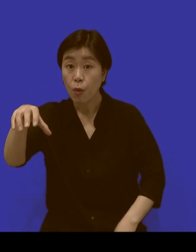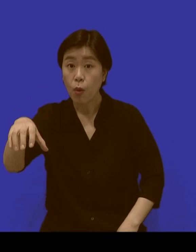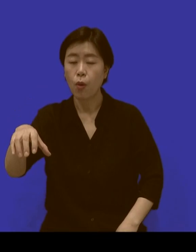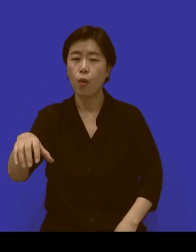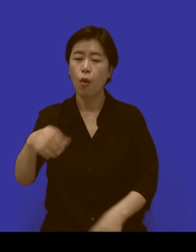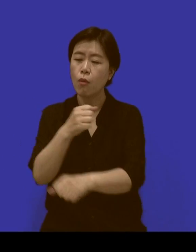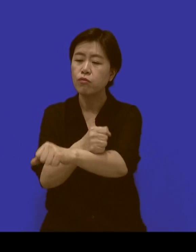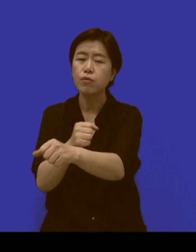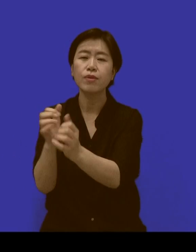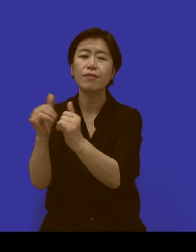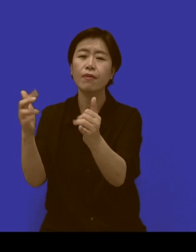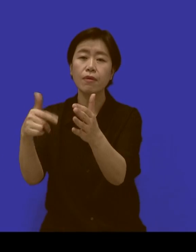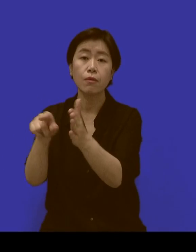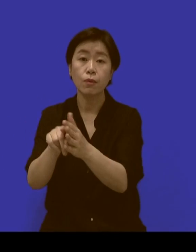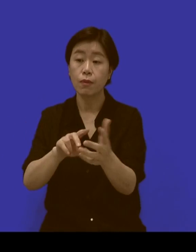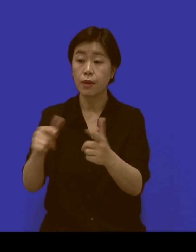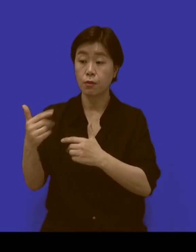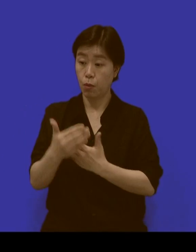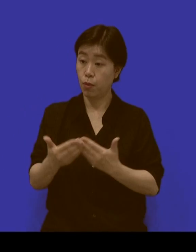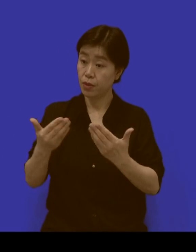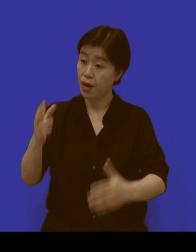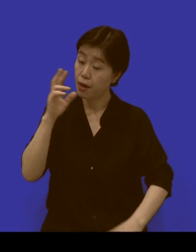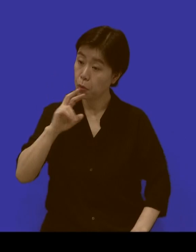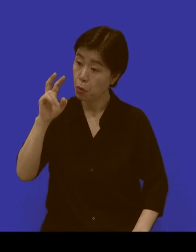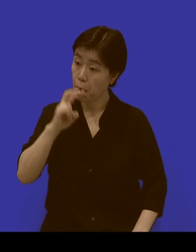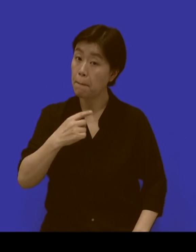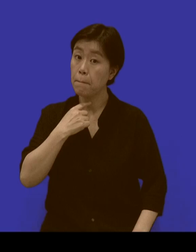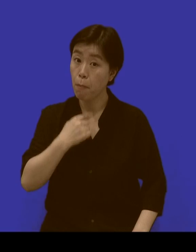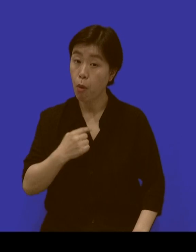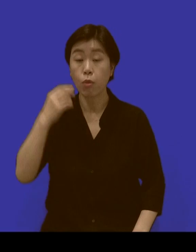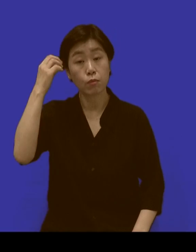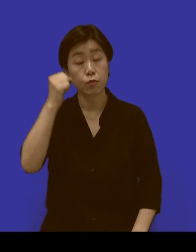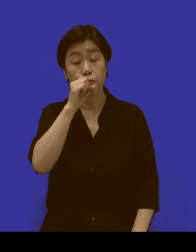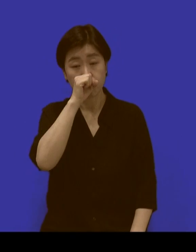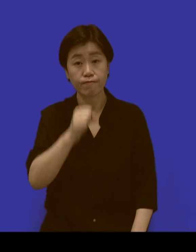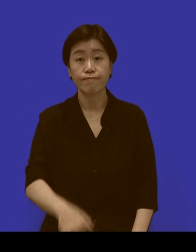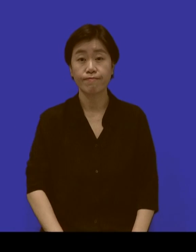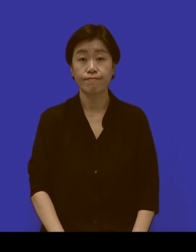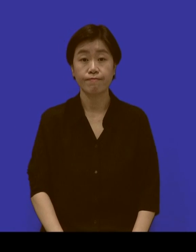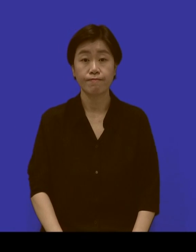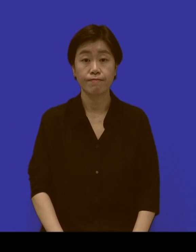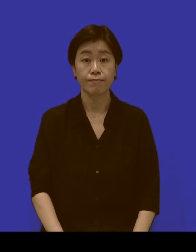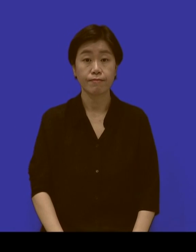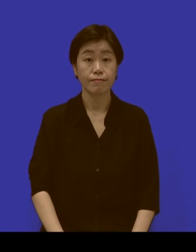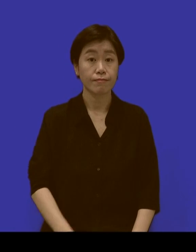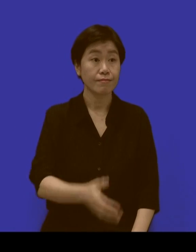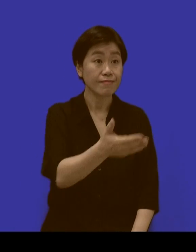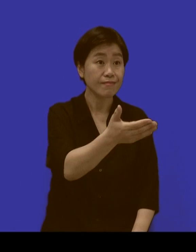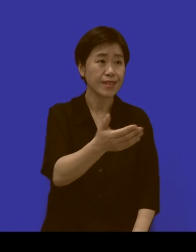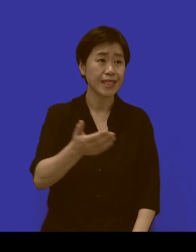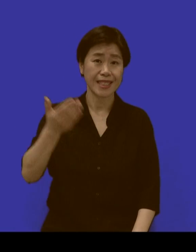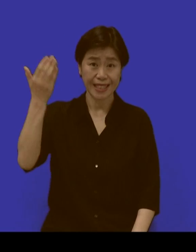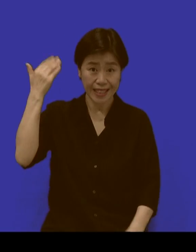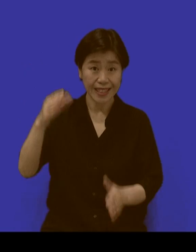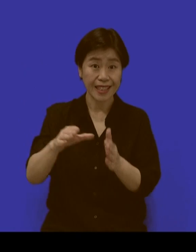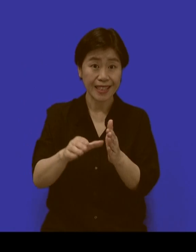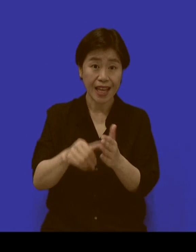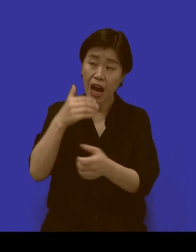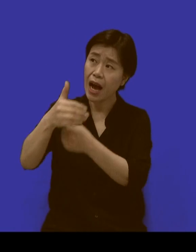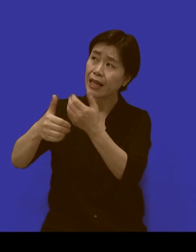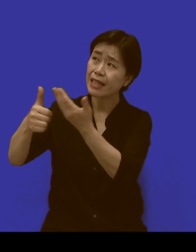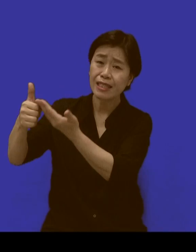칸타타도 같이 하고 막 예. 그랬거든요. 그래서 좋은 기억이 있어요. 예. 네. 당시 어때요? 그 당시 교수님에게는 하나님은 어떤 존재였어요?